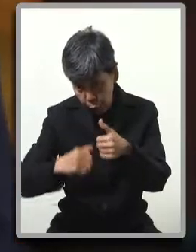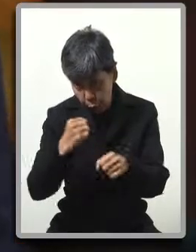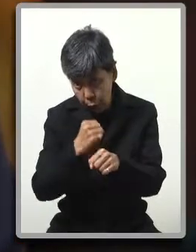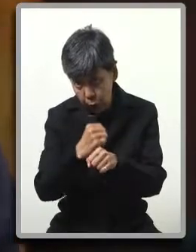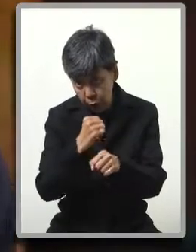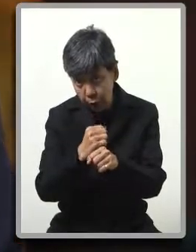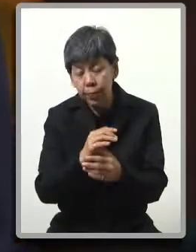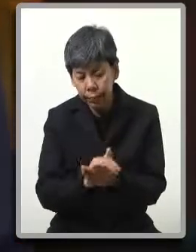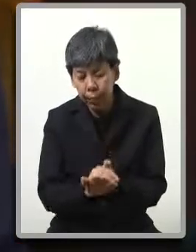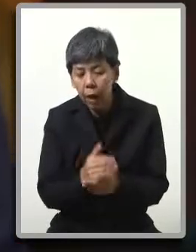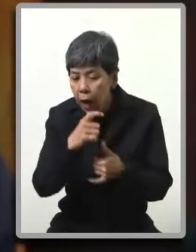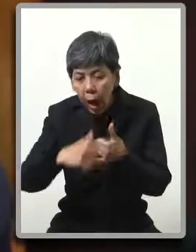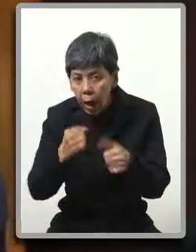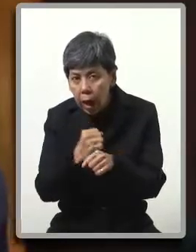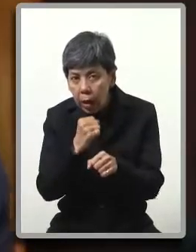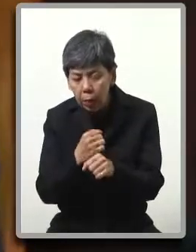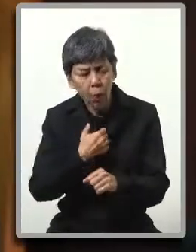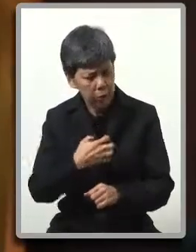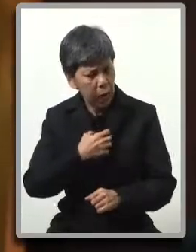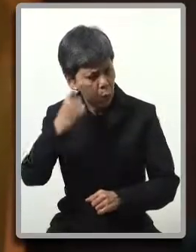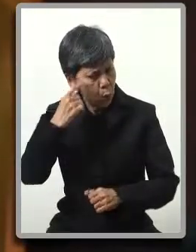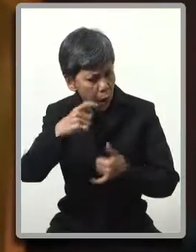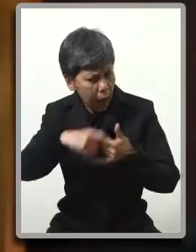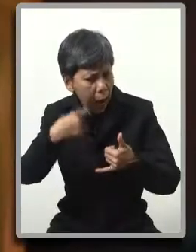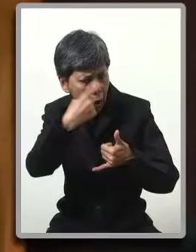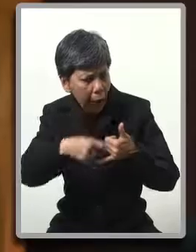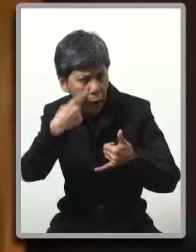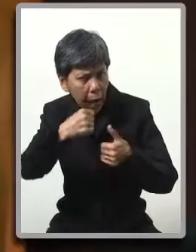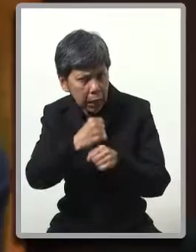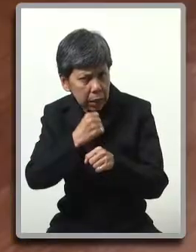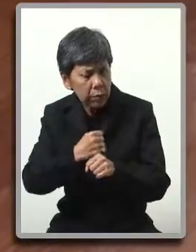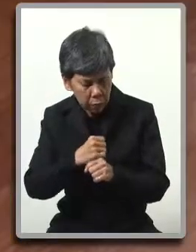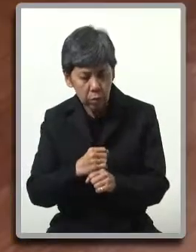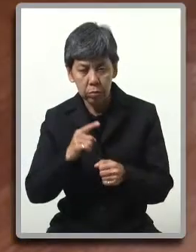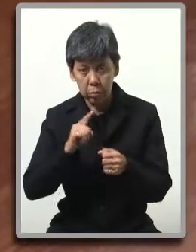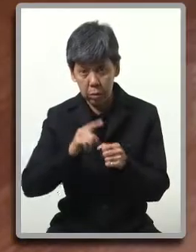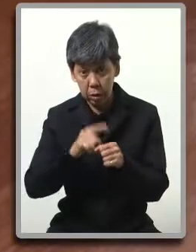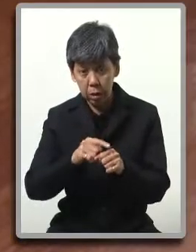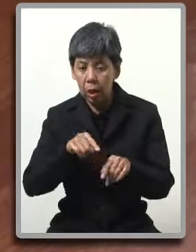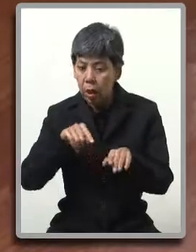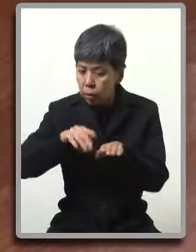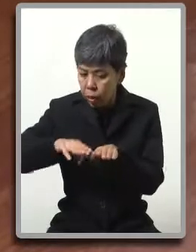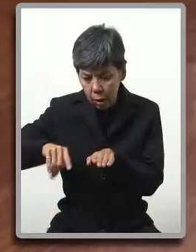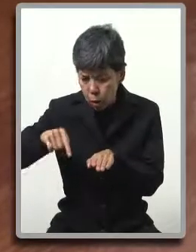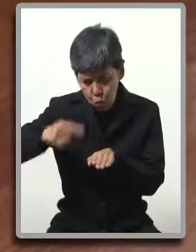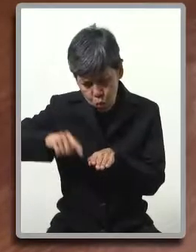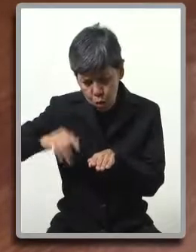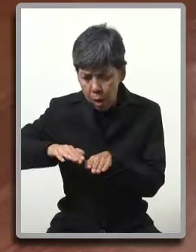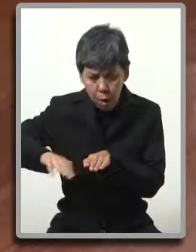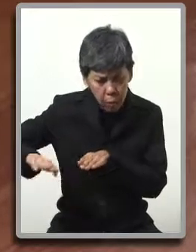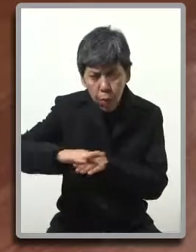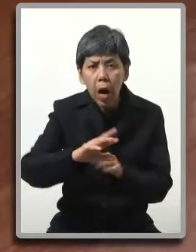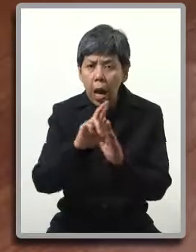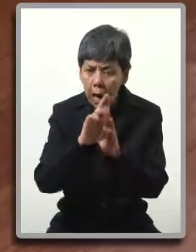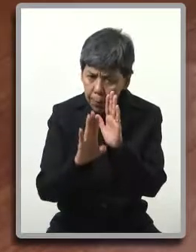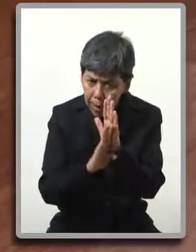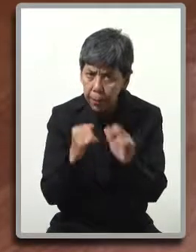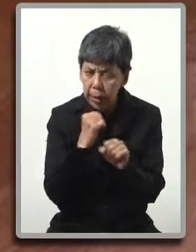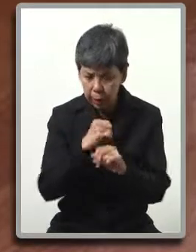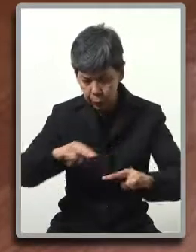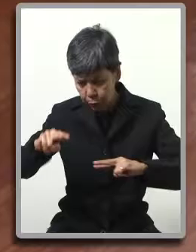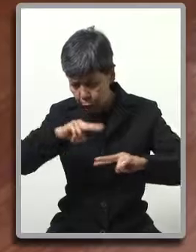ของท่านลงทะเบียนห้ามเปลี่ยนคนเหตุผลเพราะผมต้องการรู้ว่าใครขับ2ท่านต้องออกจากอู่ที่เดียวกันมีระเบียบ